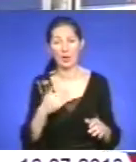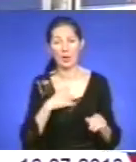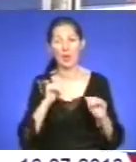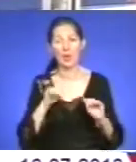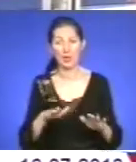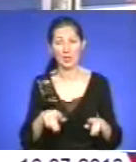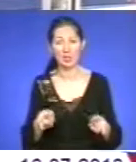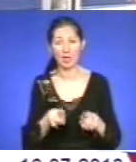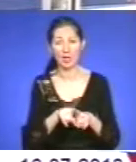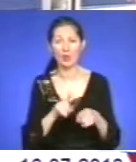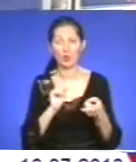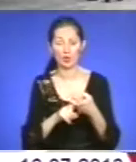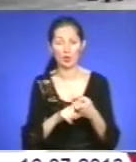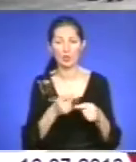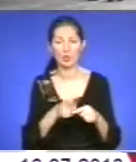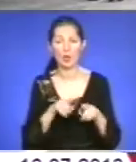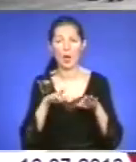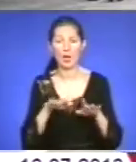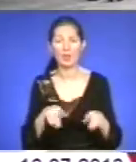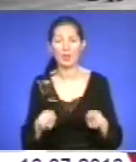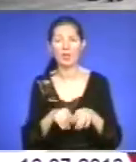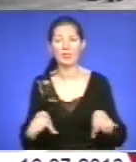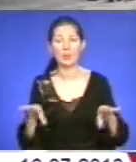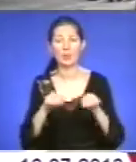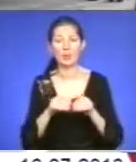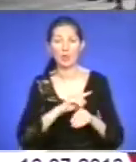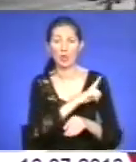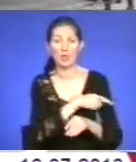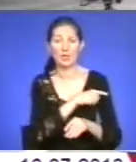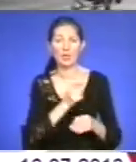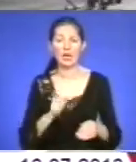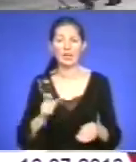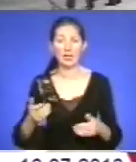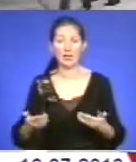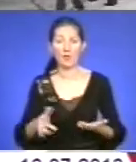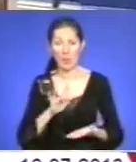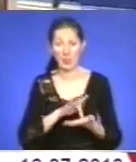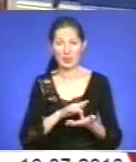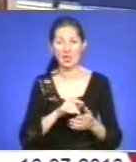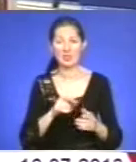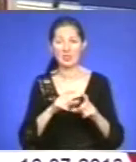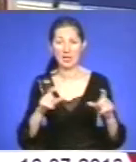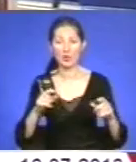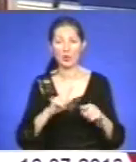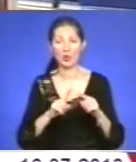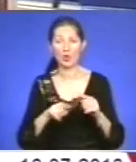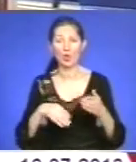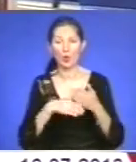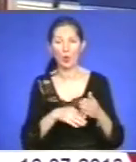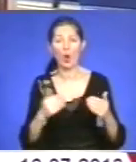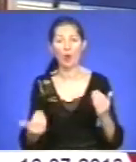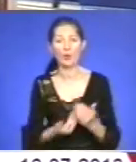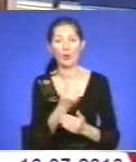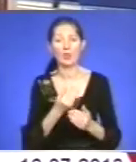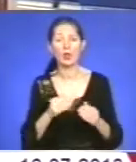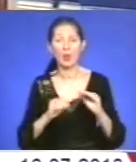також долучитися до цієї акції. Так, спільними зусиллями жителів міста станція швидкої допомоги оновила обладнання. Та проблему з транспортом це